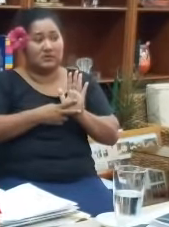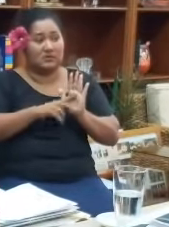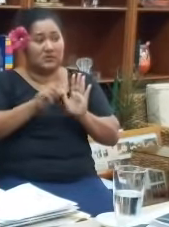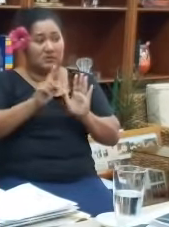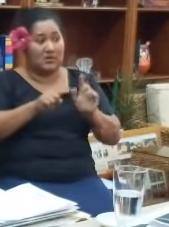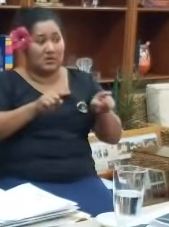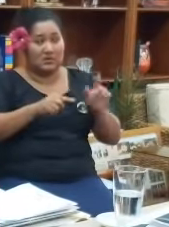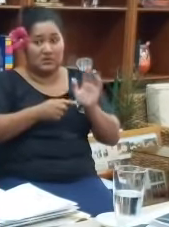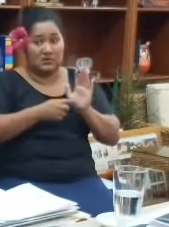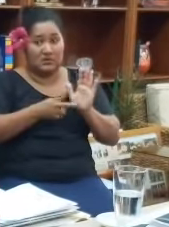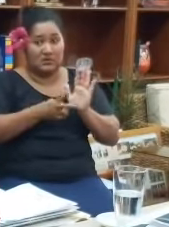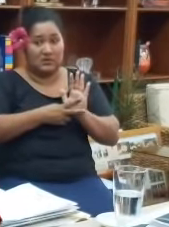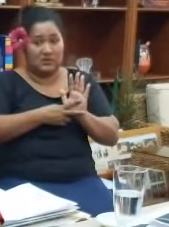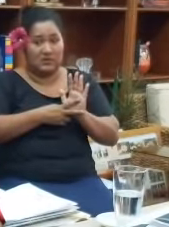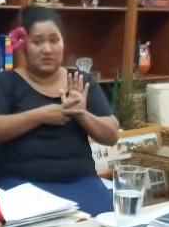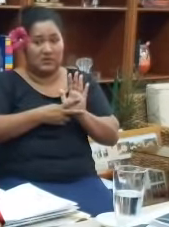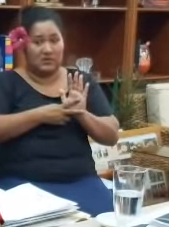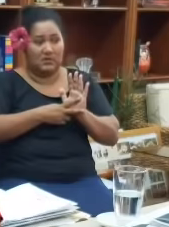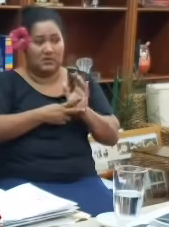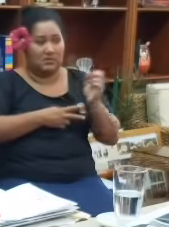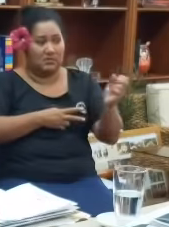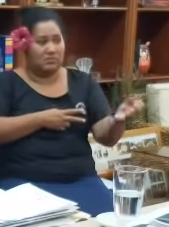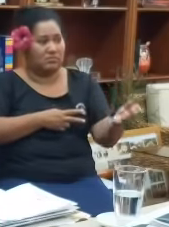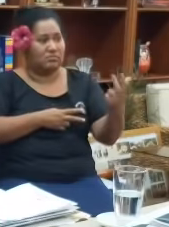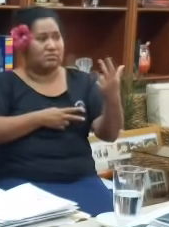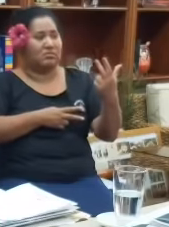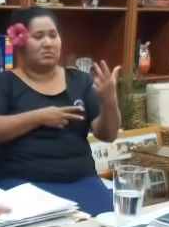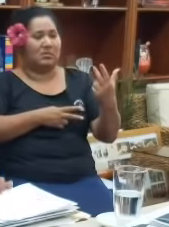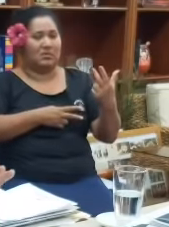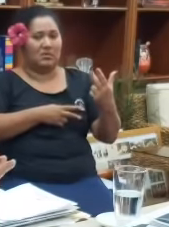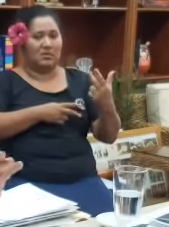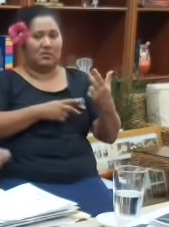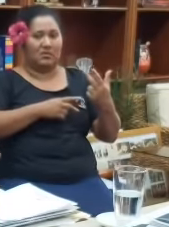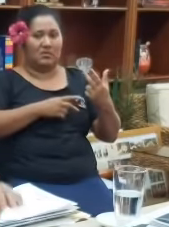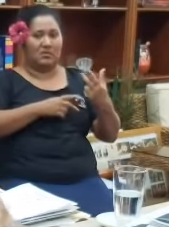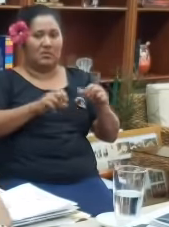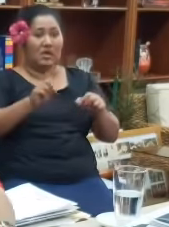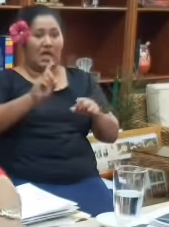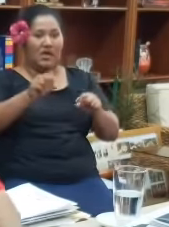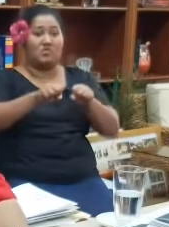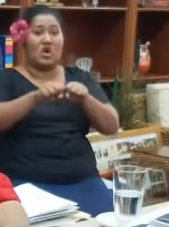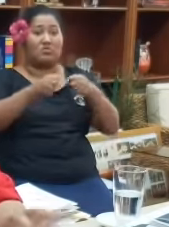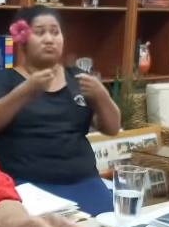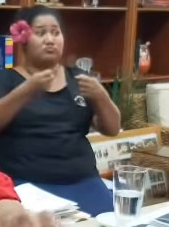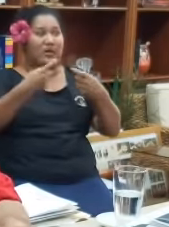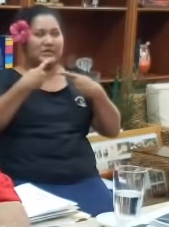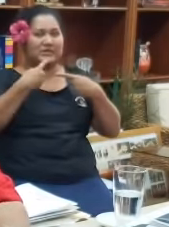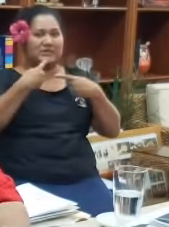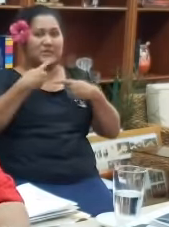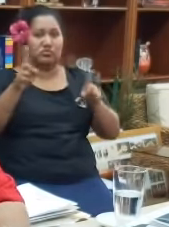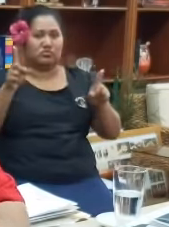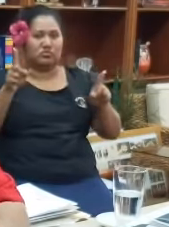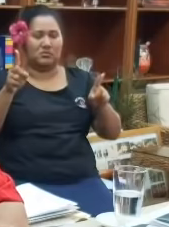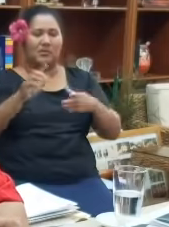lo o talo met tu pa fo se break news breaking